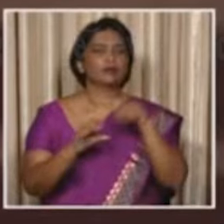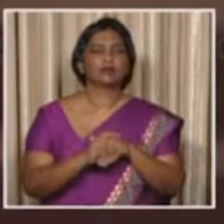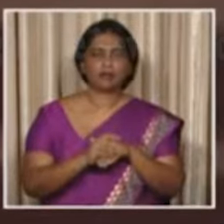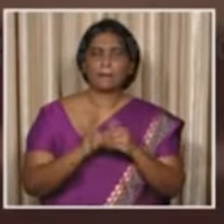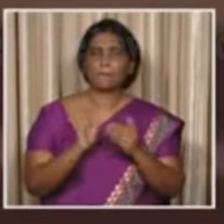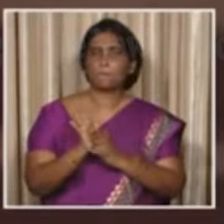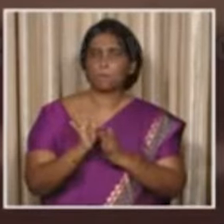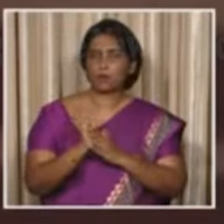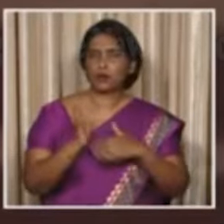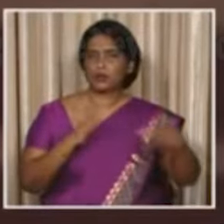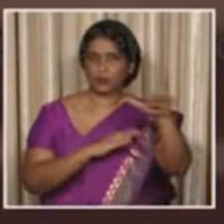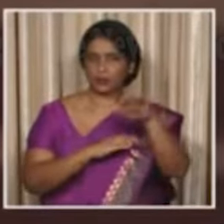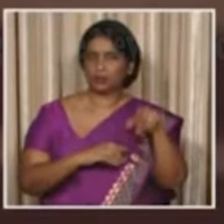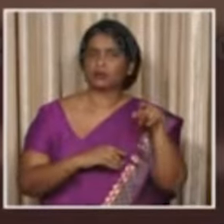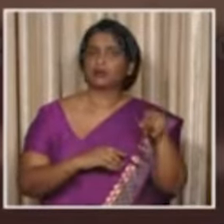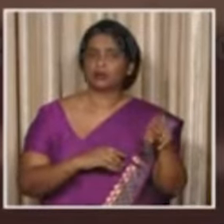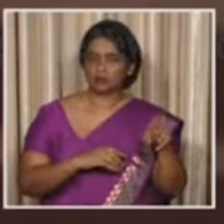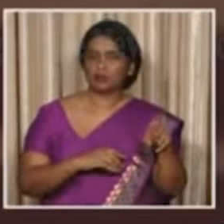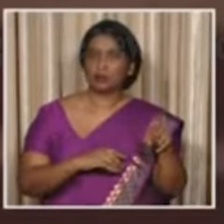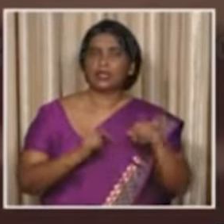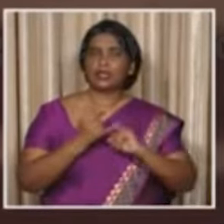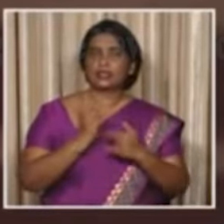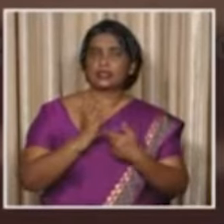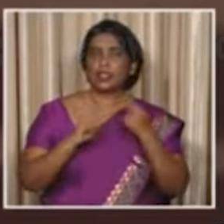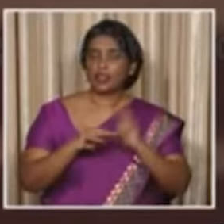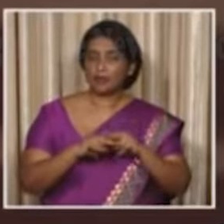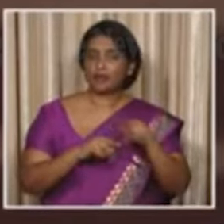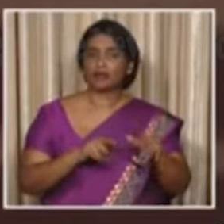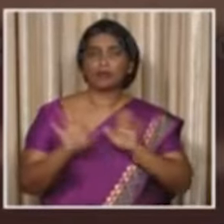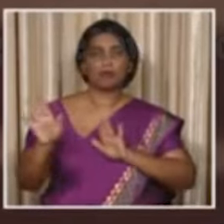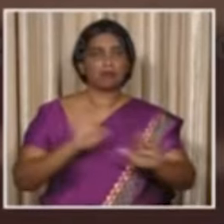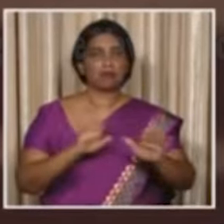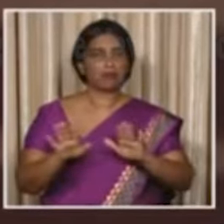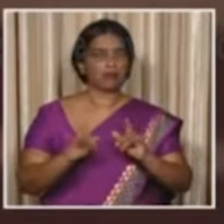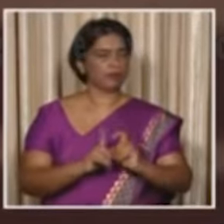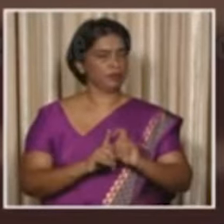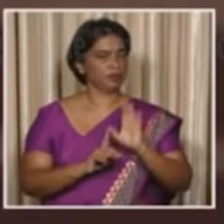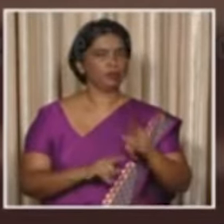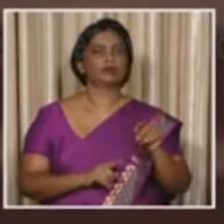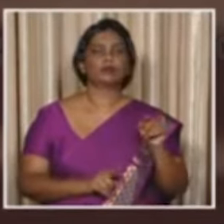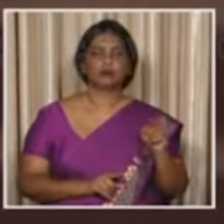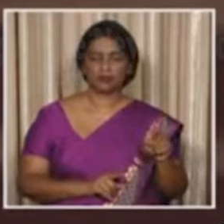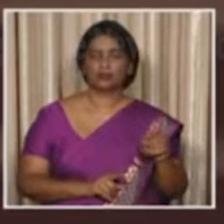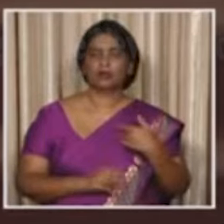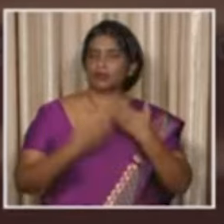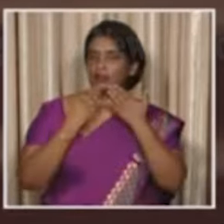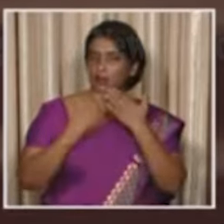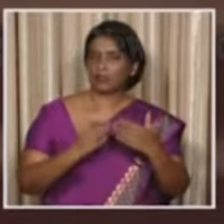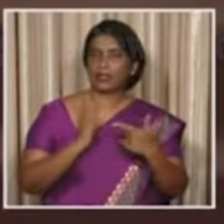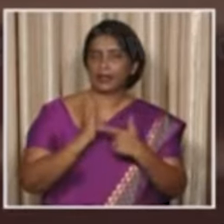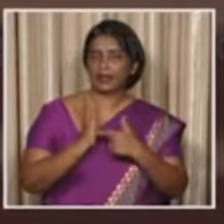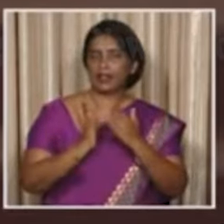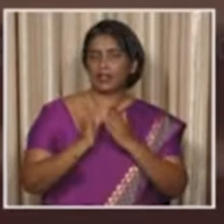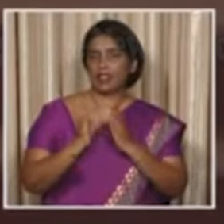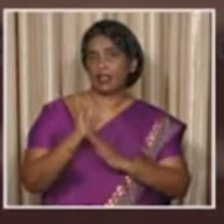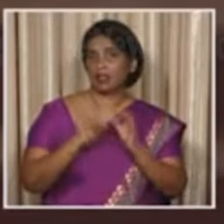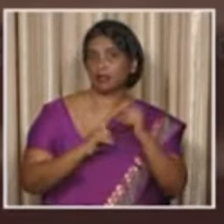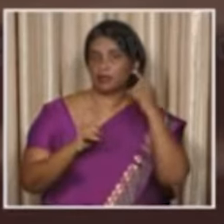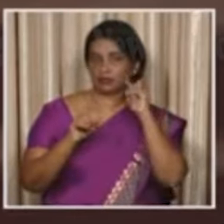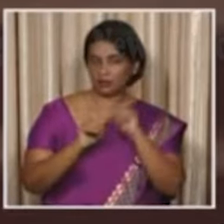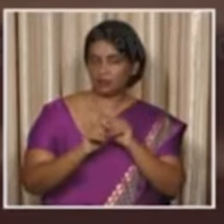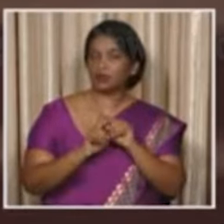මිනුවන්ගොඩ අවට ප්‍රදේශය. දැන් STF එක දාලා ඒ පැත්ත පාලනය කරලා තියෙනවා. ඒක අපි ස්තුතිවන්ත නැටි දන්නල සම්මතුමට ඒ කාරණාව